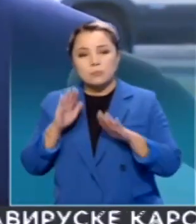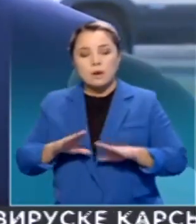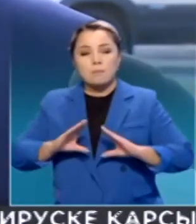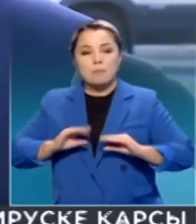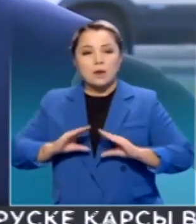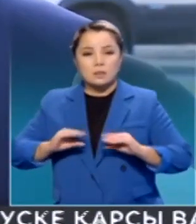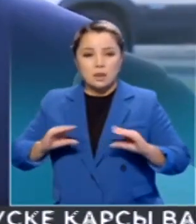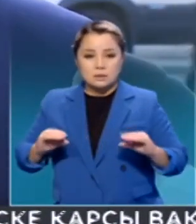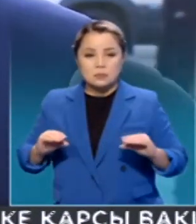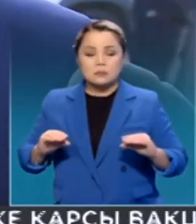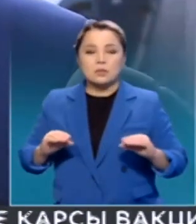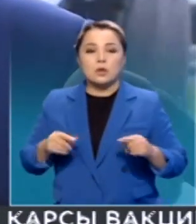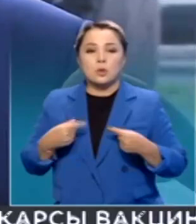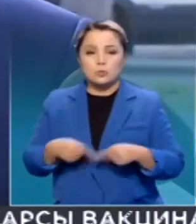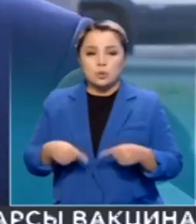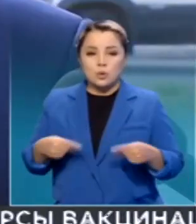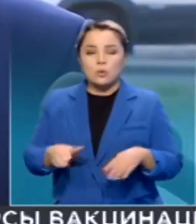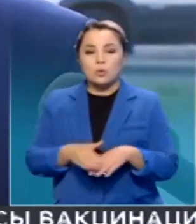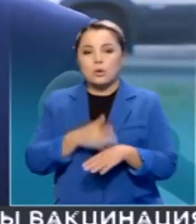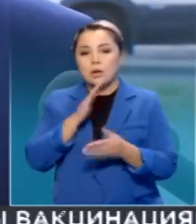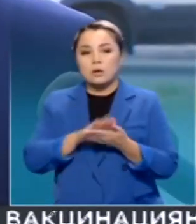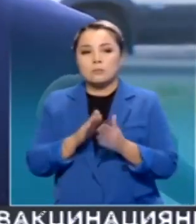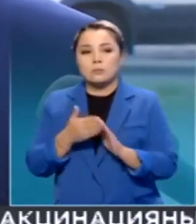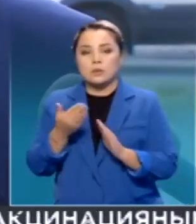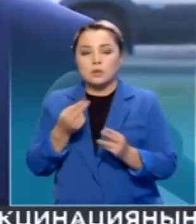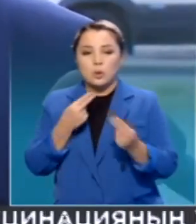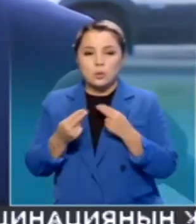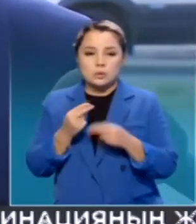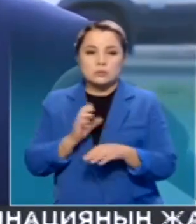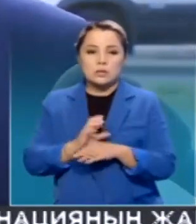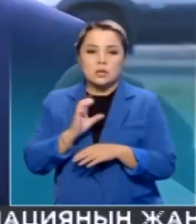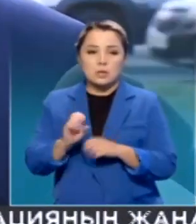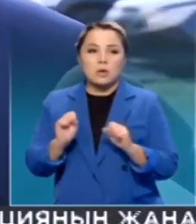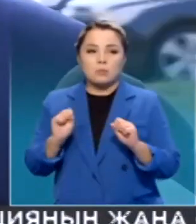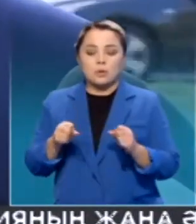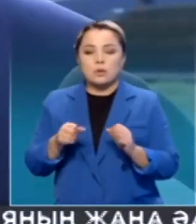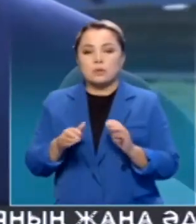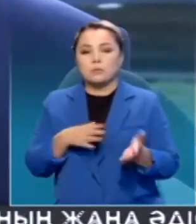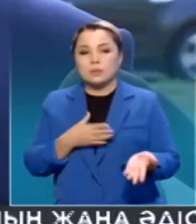матрастар, және жандай ұзақ уақытқа шыдайтын азық-түлік өнімдері болса деп айтып жатырмыз.